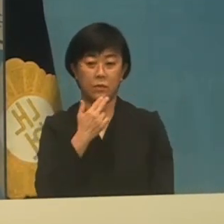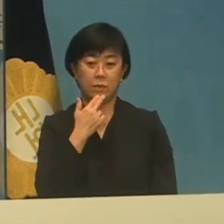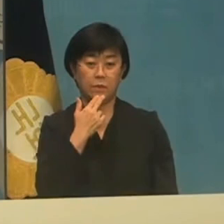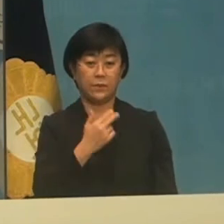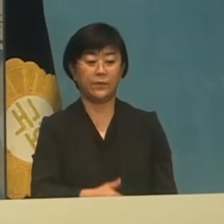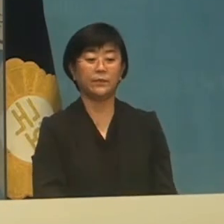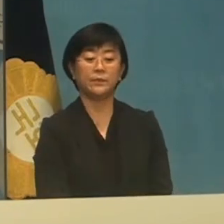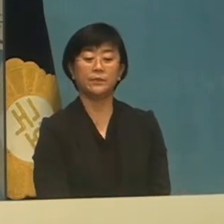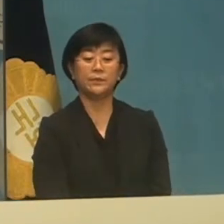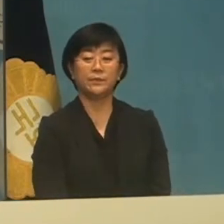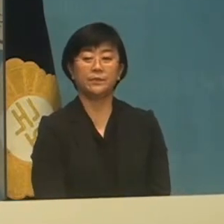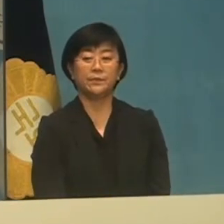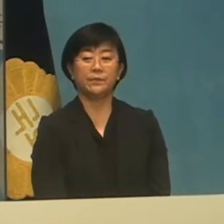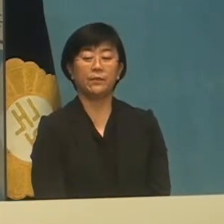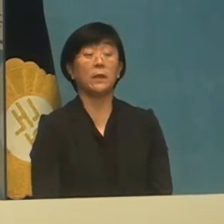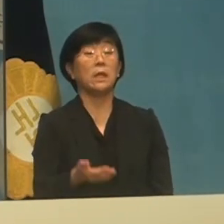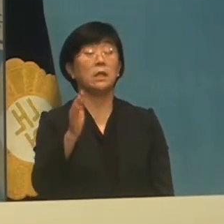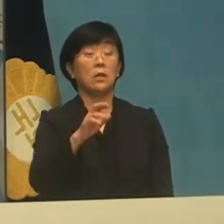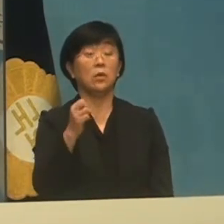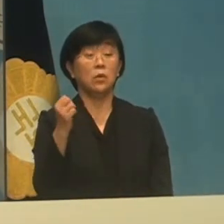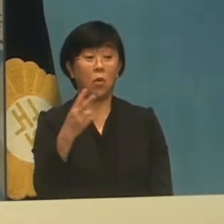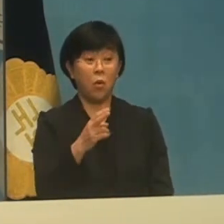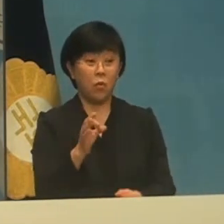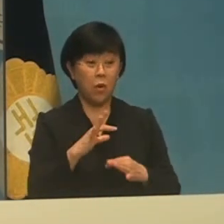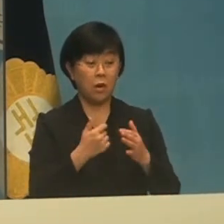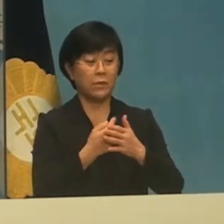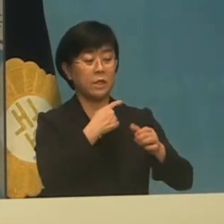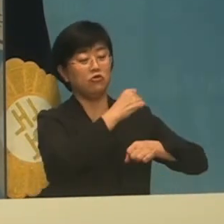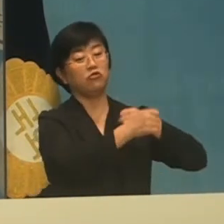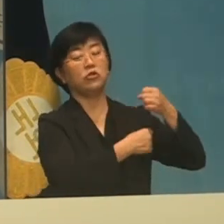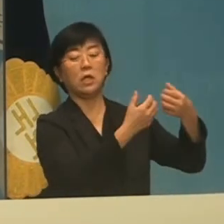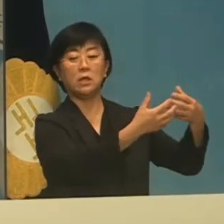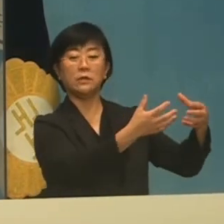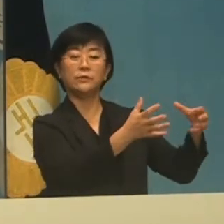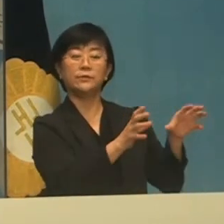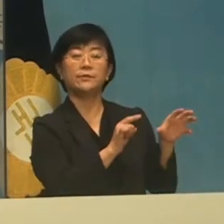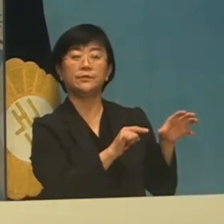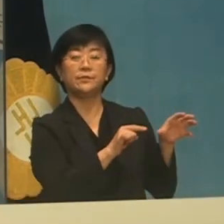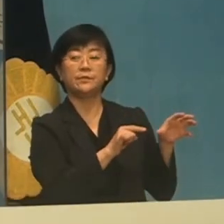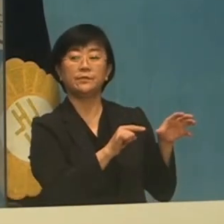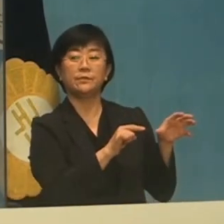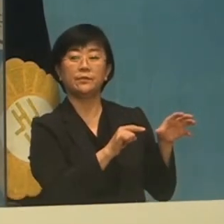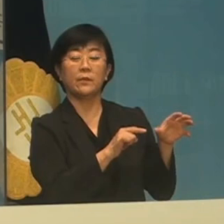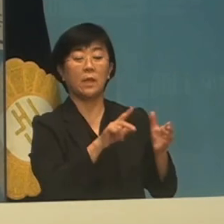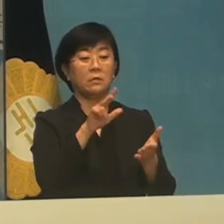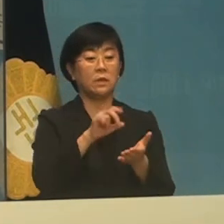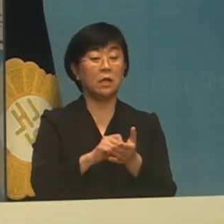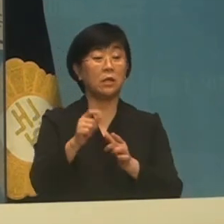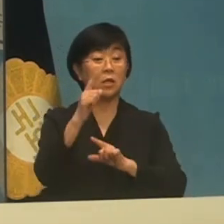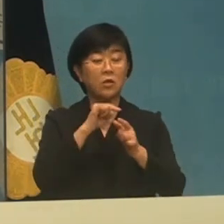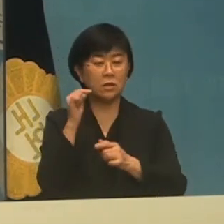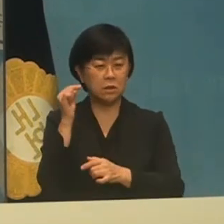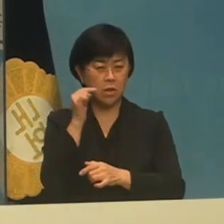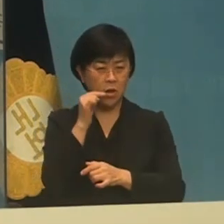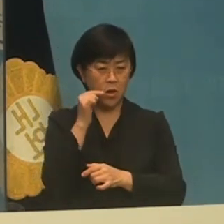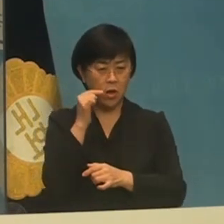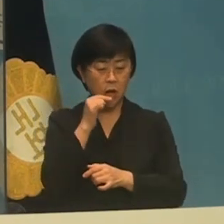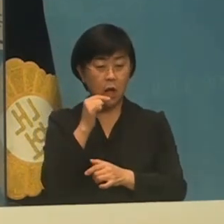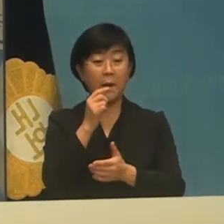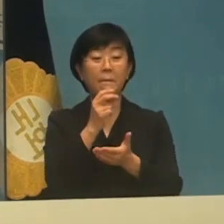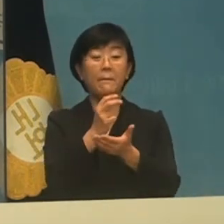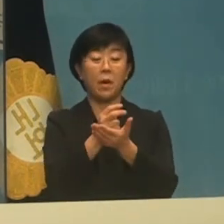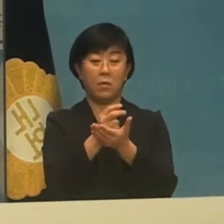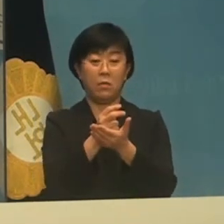있습니다. 그런데 또 한 번 놀랍게도 민주당은 이 문제를 더 강화하는 새로운 법을